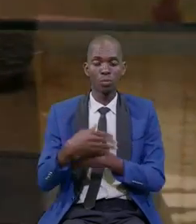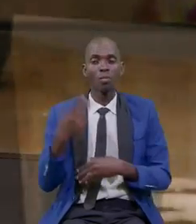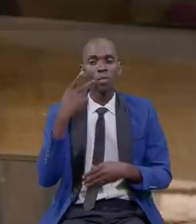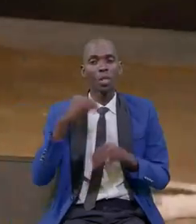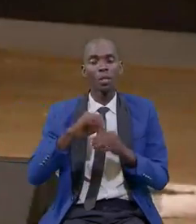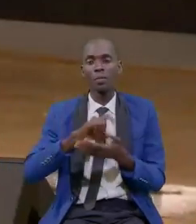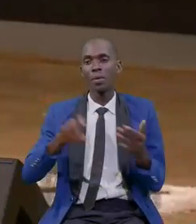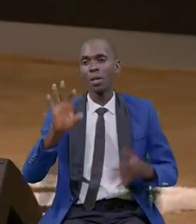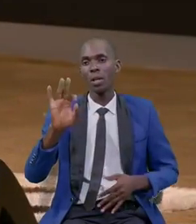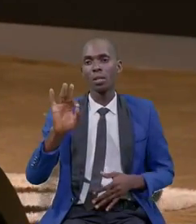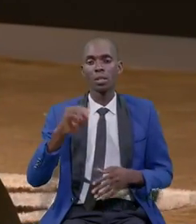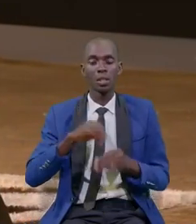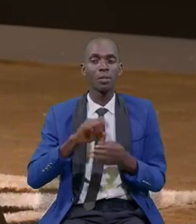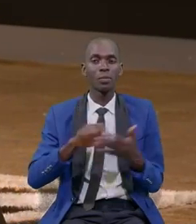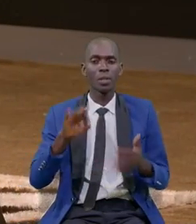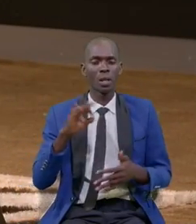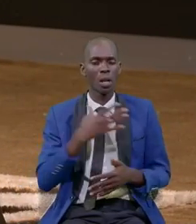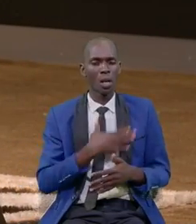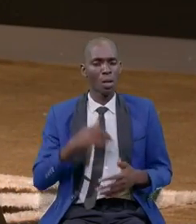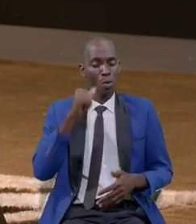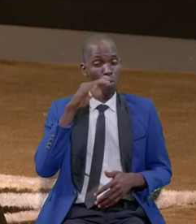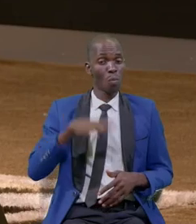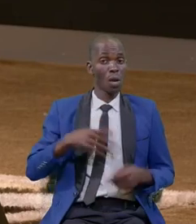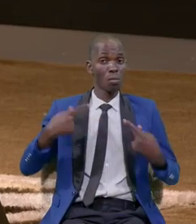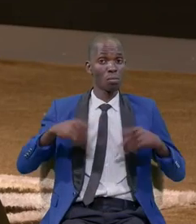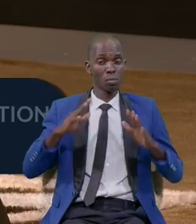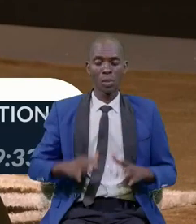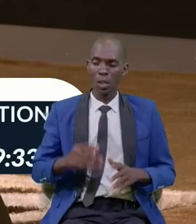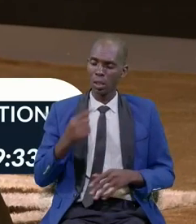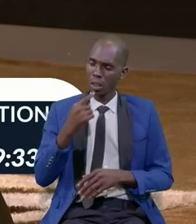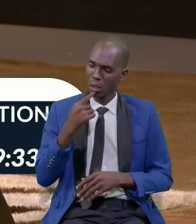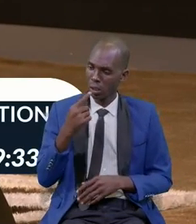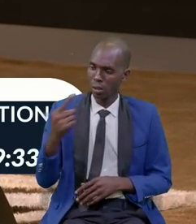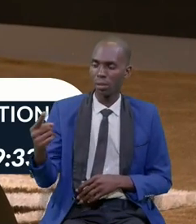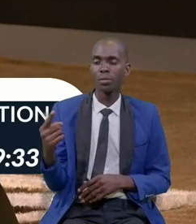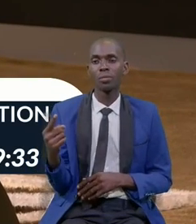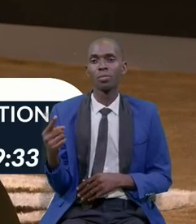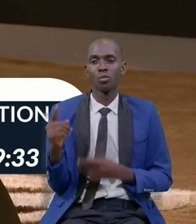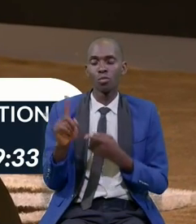Verset 9, elle monta vers eux sur le toit 9 et leur dit,